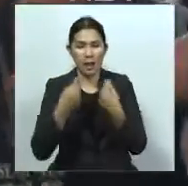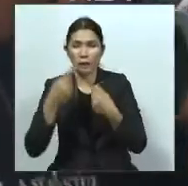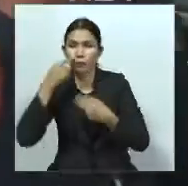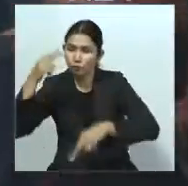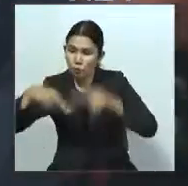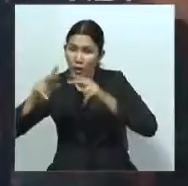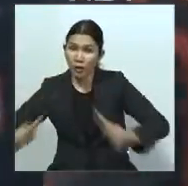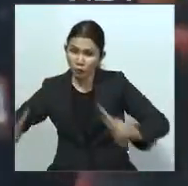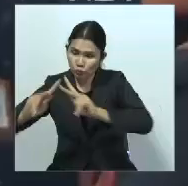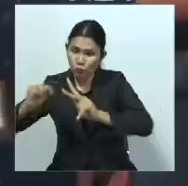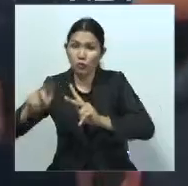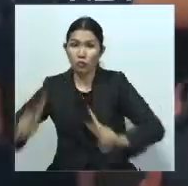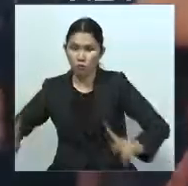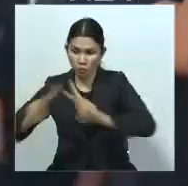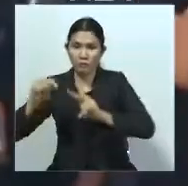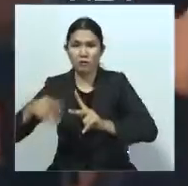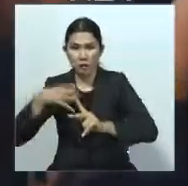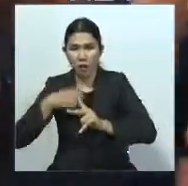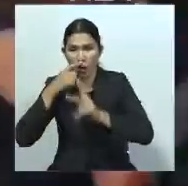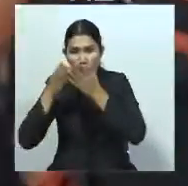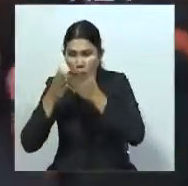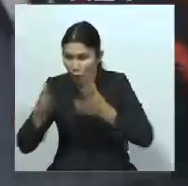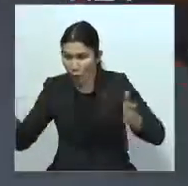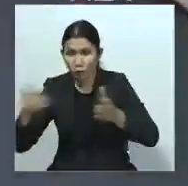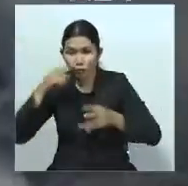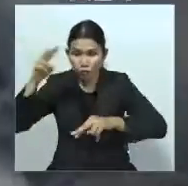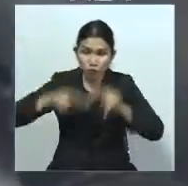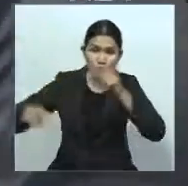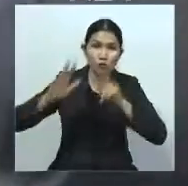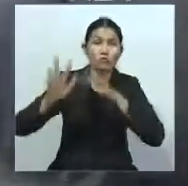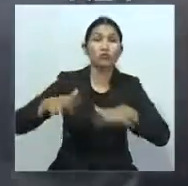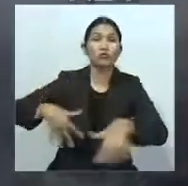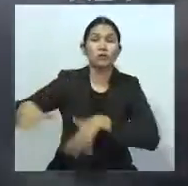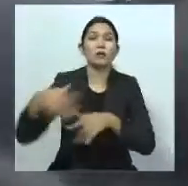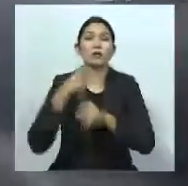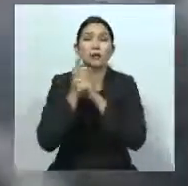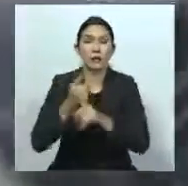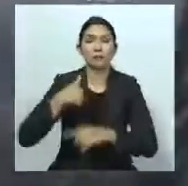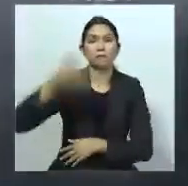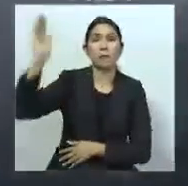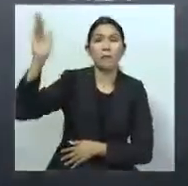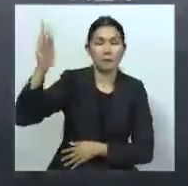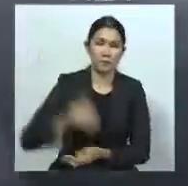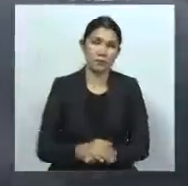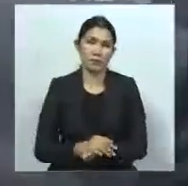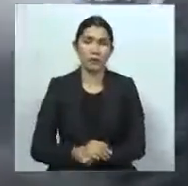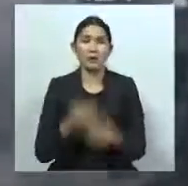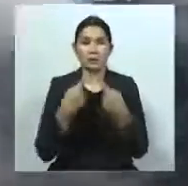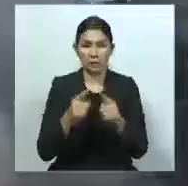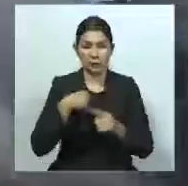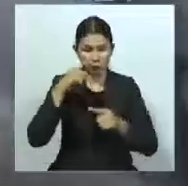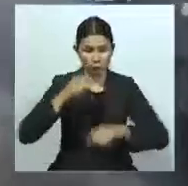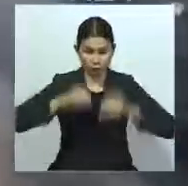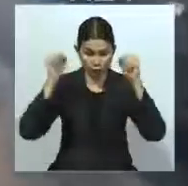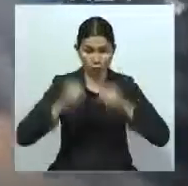1 กระทรวงจึงต้องการกระทรวงที่มีขอบเขตกว้างขวางเพื่อที่จะสามารถดูแลประชาชนได้ตามที่หาเสียงไว้ขณะที่การตกลงเข้า